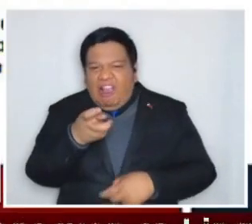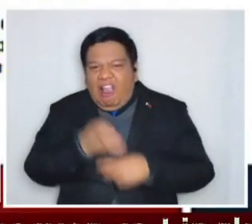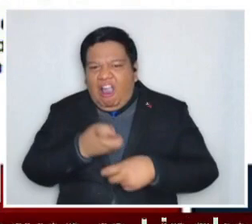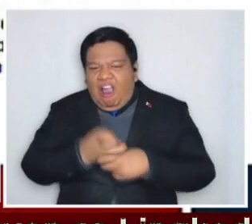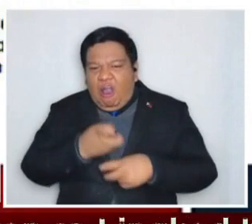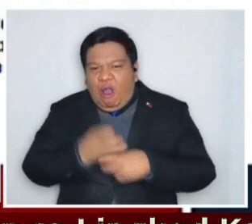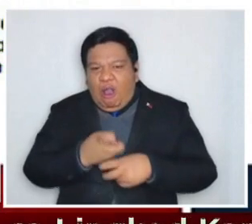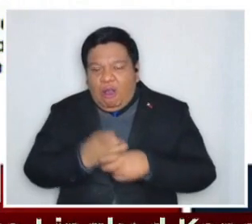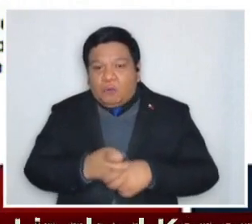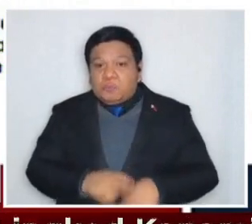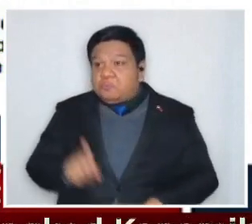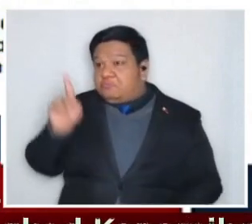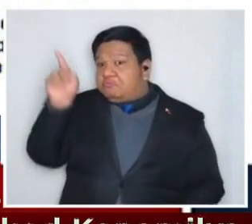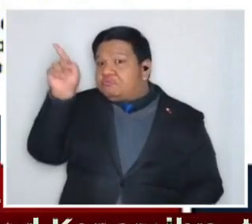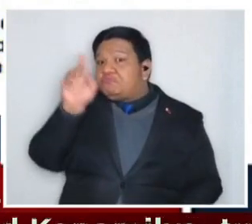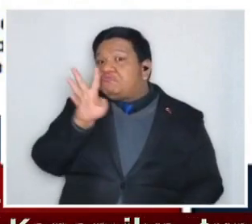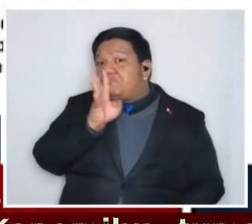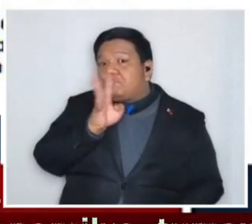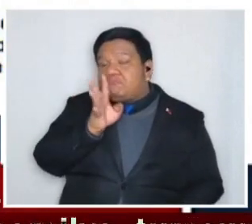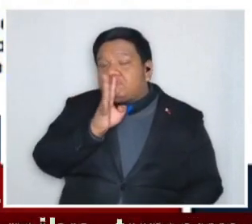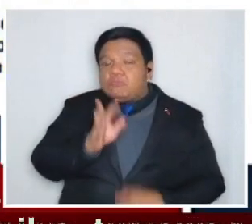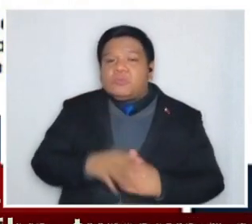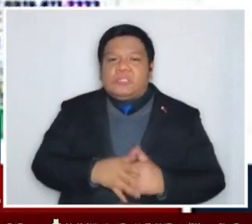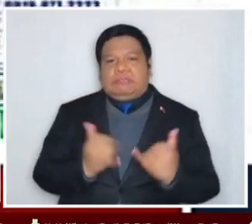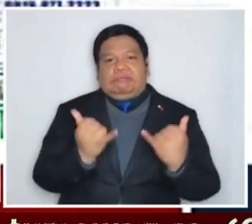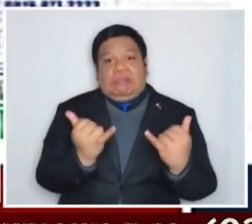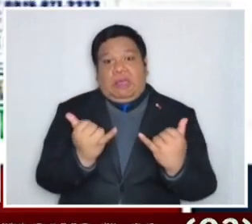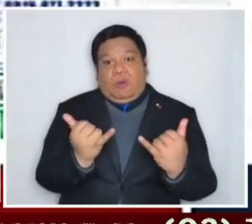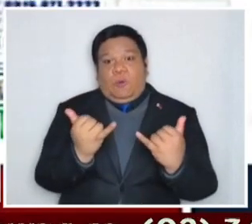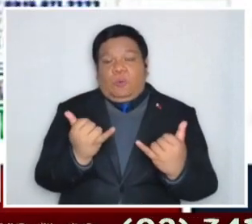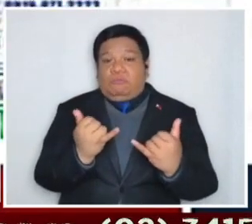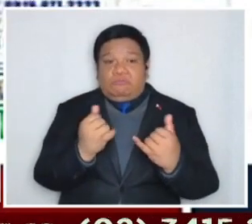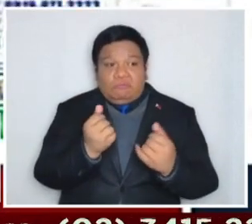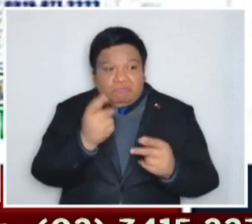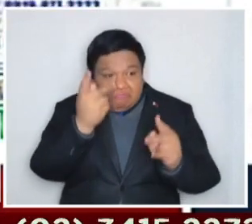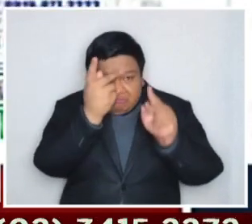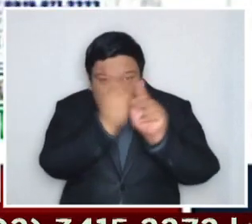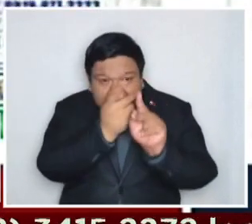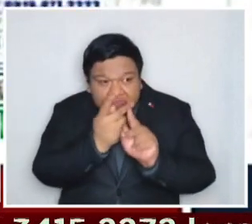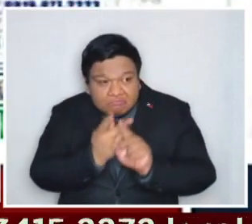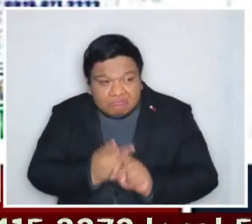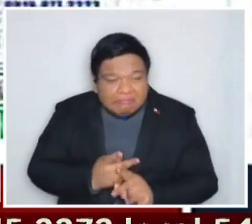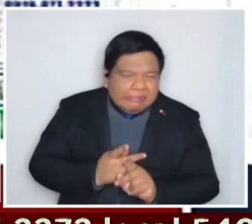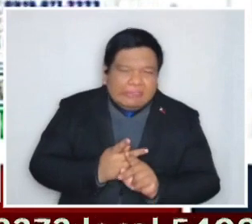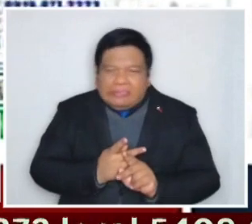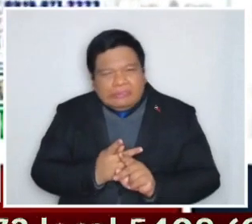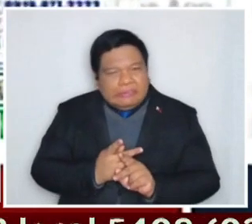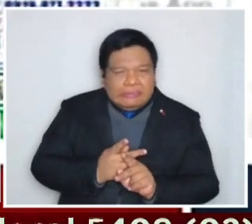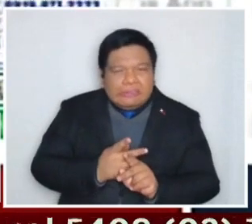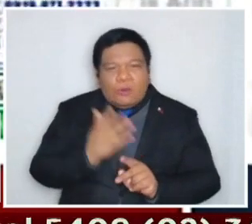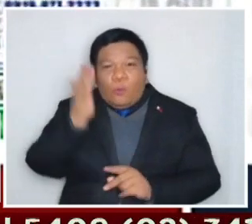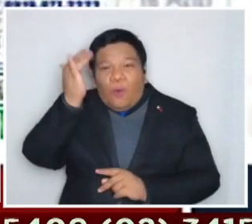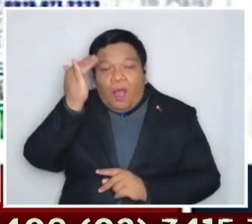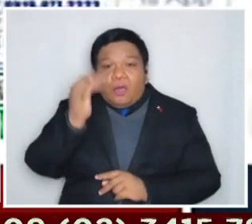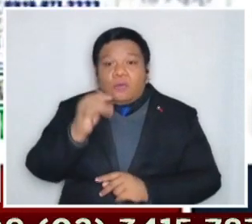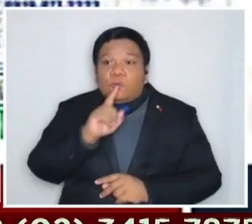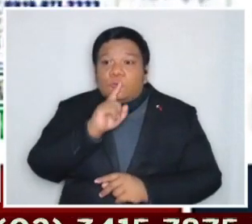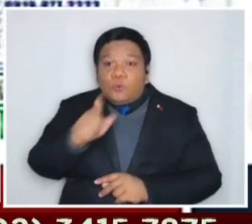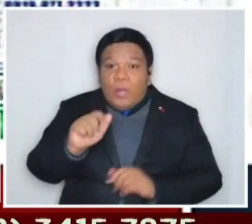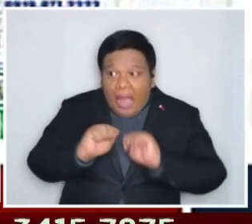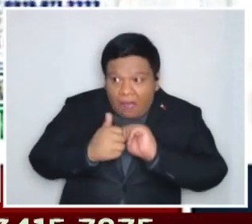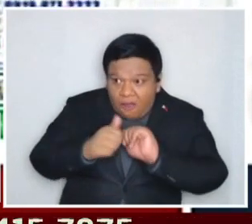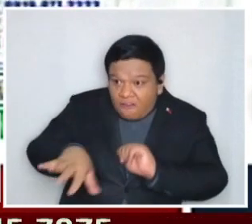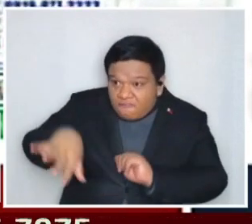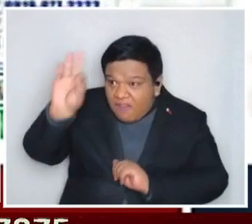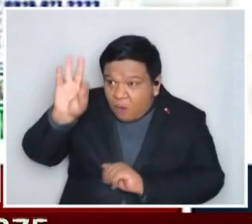Sa ngayon po, medyo hindi maganda yung ating statistika dahil inaabot po ng 12 araw bago po